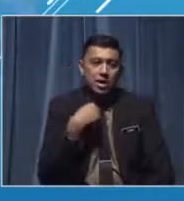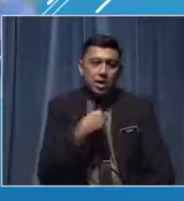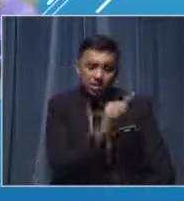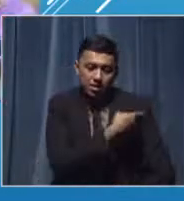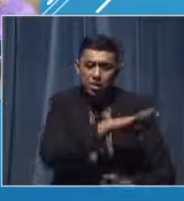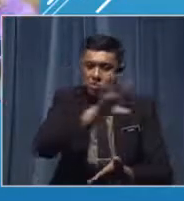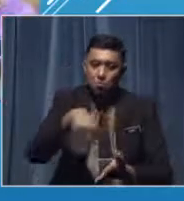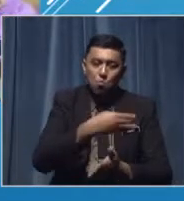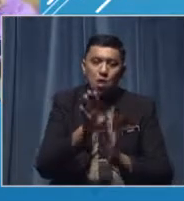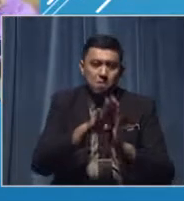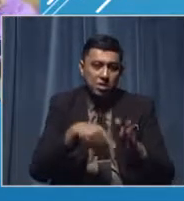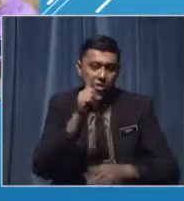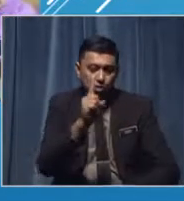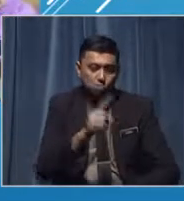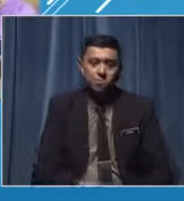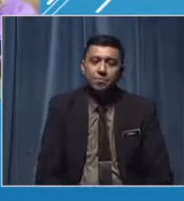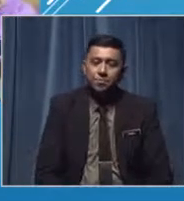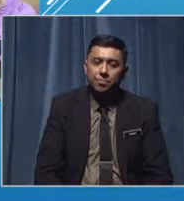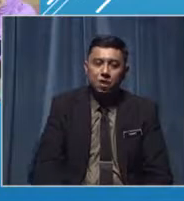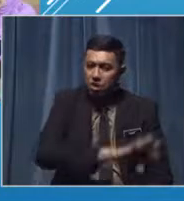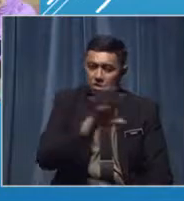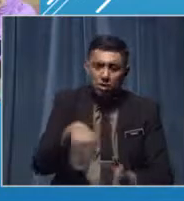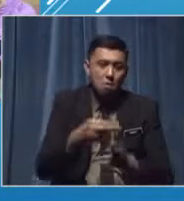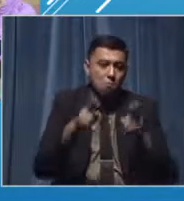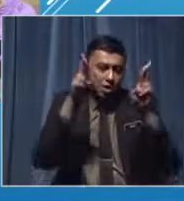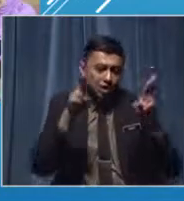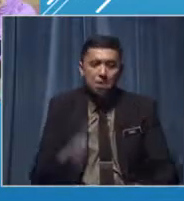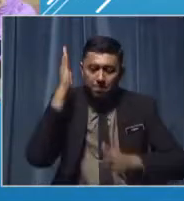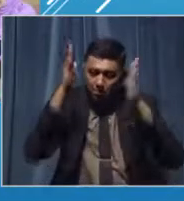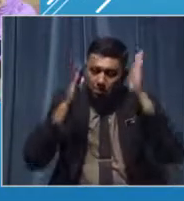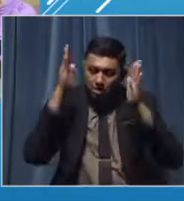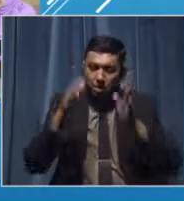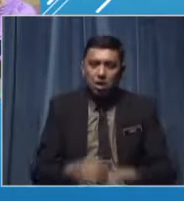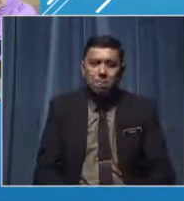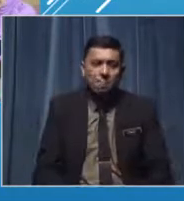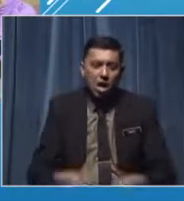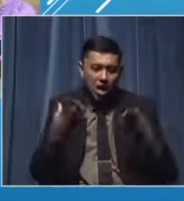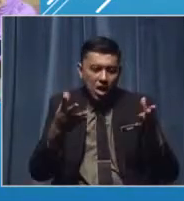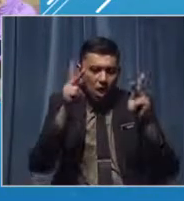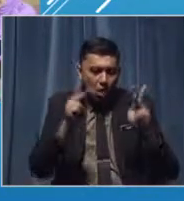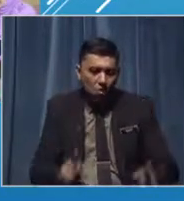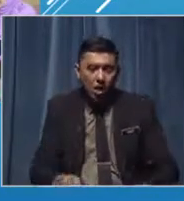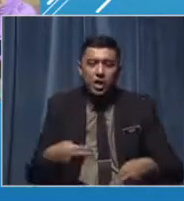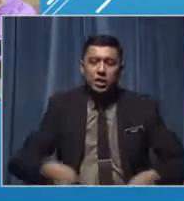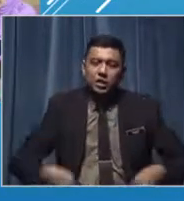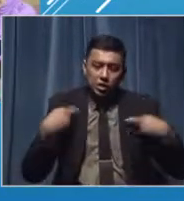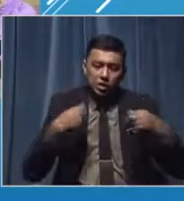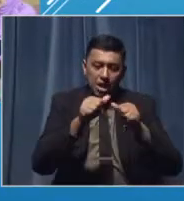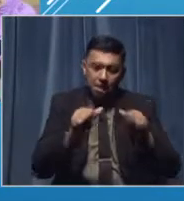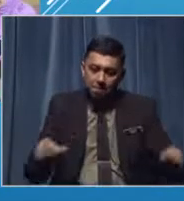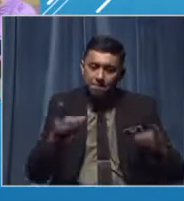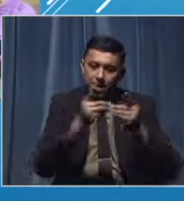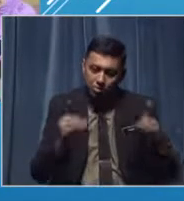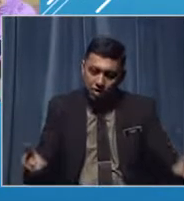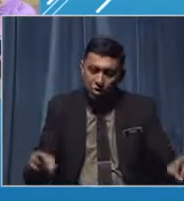bersatu. Semua rakyat Malaysia yang berbagai kaum hidup aman, damai, bekerjasama dan berusaha